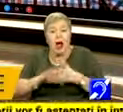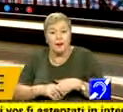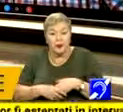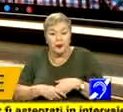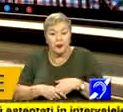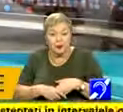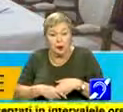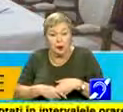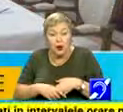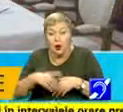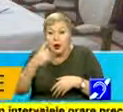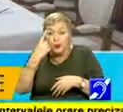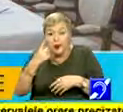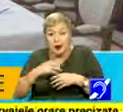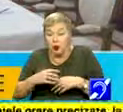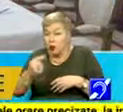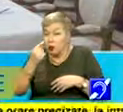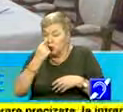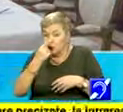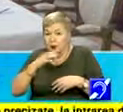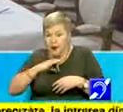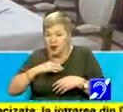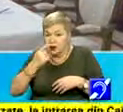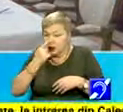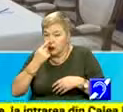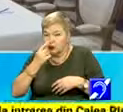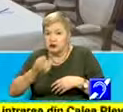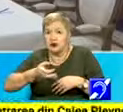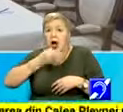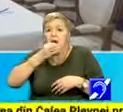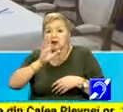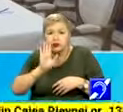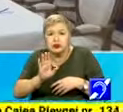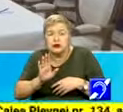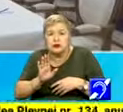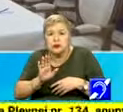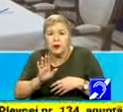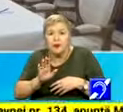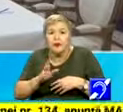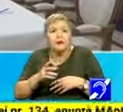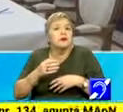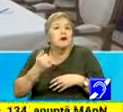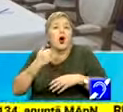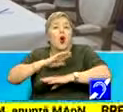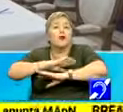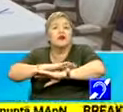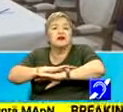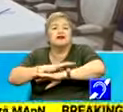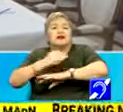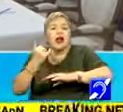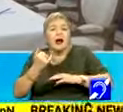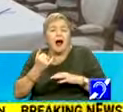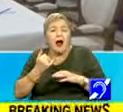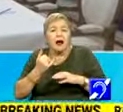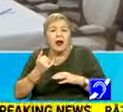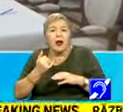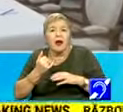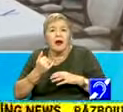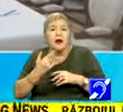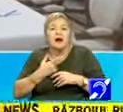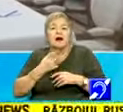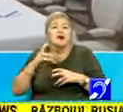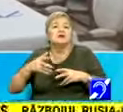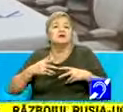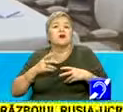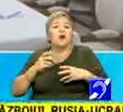Păi, în primul rând, Vladimir Putin a trasat, a conturat cât de cât care sunt condițiile pe Ucraina.